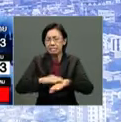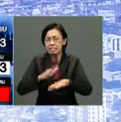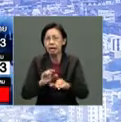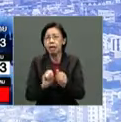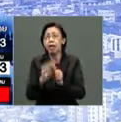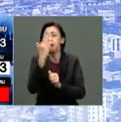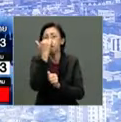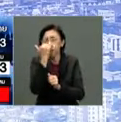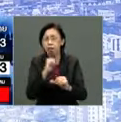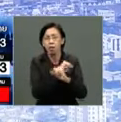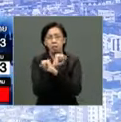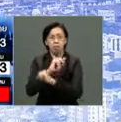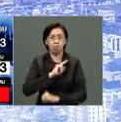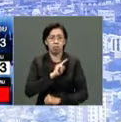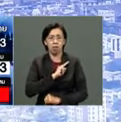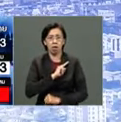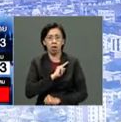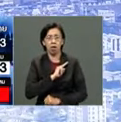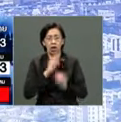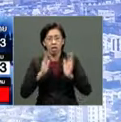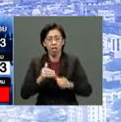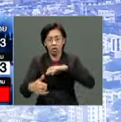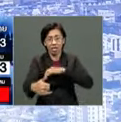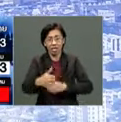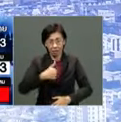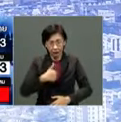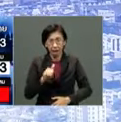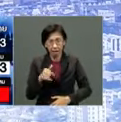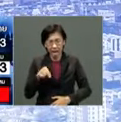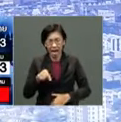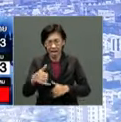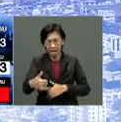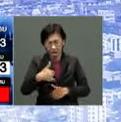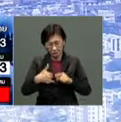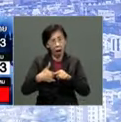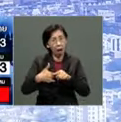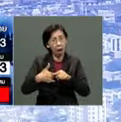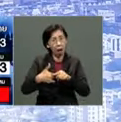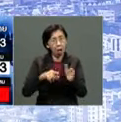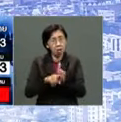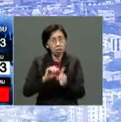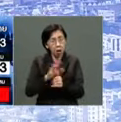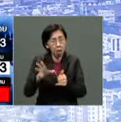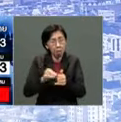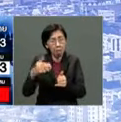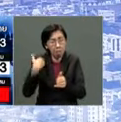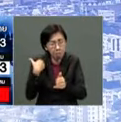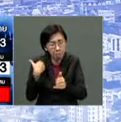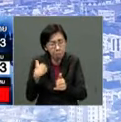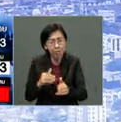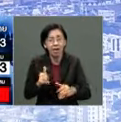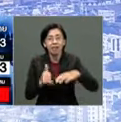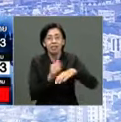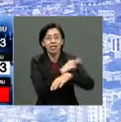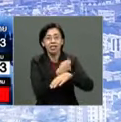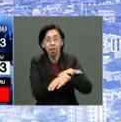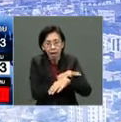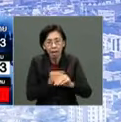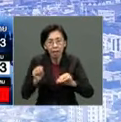นะครับว่าลูกค้าของท่านอาจจะเป็นความเสี่ยงมาก็ได้นะครับอย่างที่ผมนำเรียนว่ามีคนเดินเข้าไปตรวจในโรงพยาบาลแล้วเพิ่มขึ้